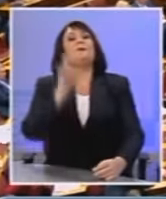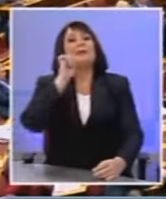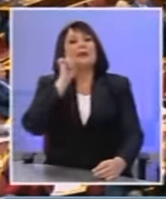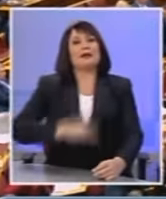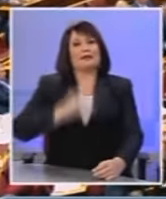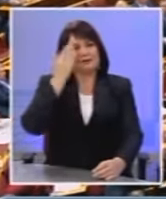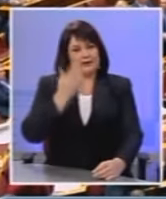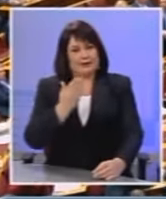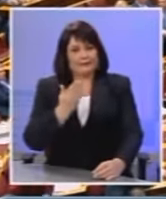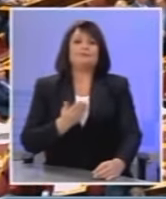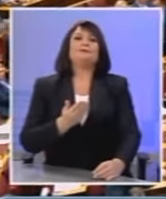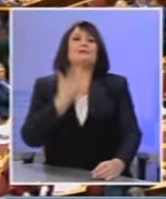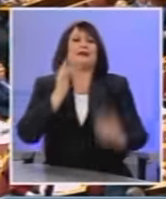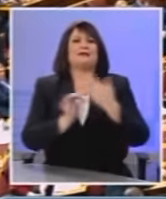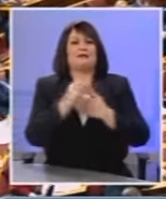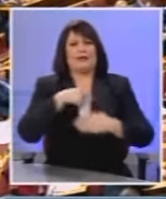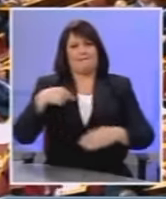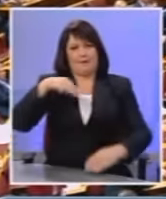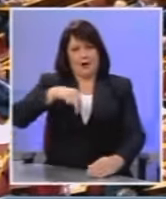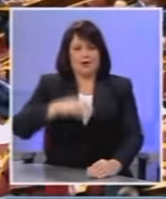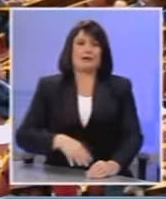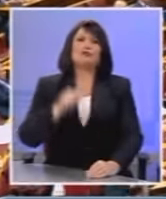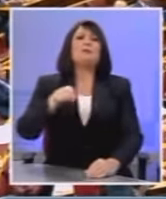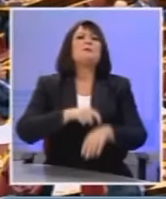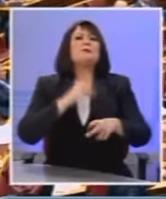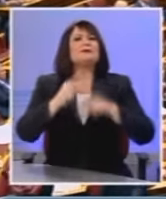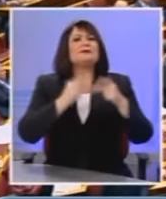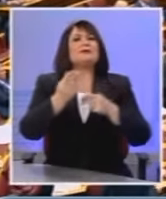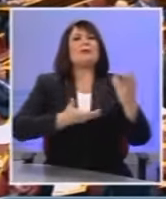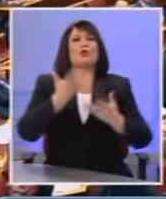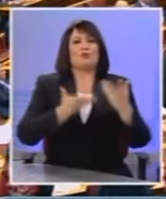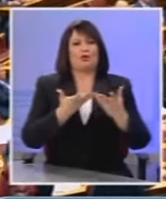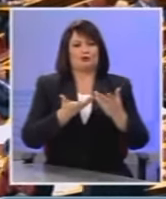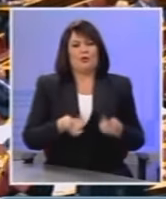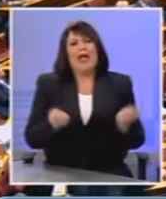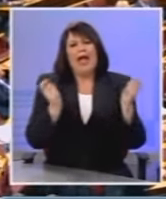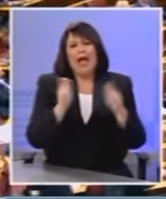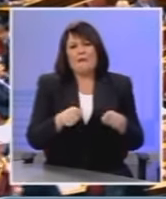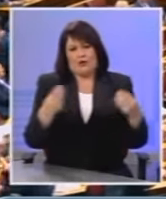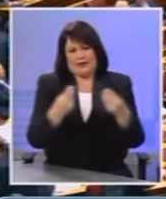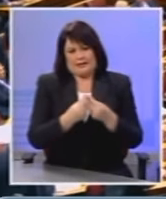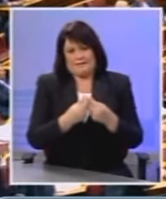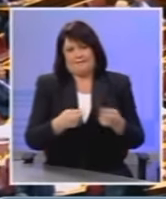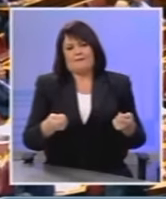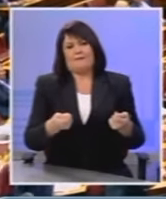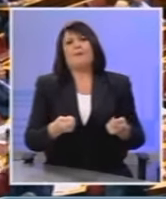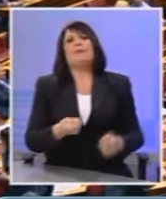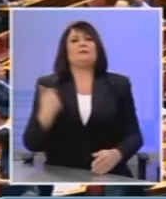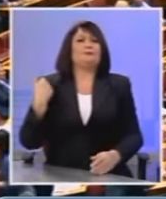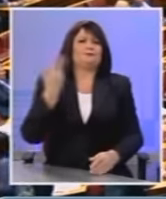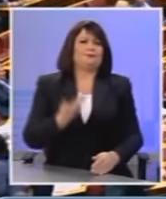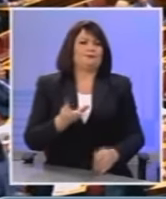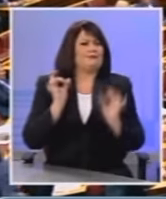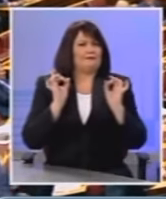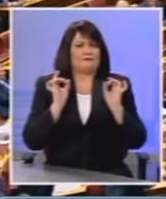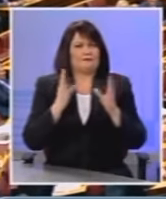εδώ για έναν προϋπολογισμό, ο οποίος δεν πρόκειται να τηρηθεί, όπως δεν τηρήθηκε κανένας